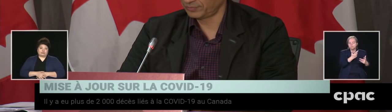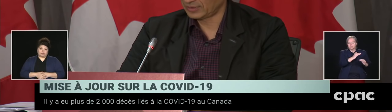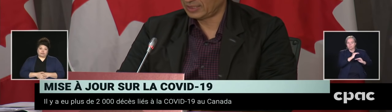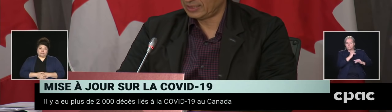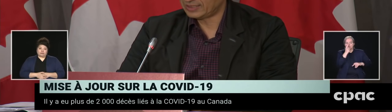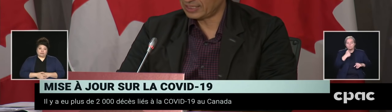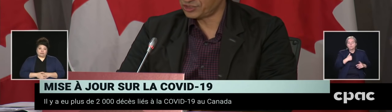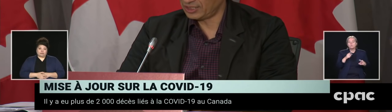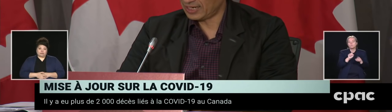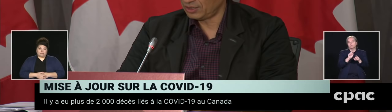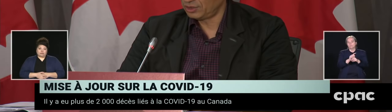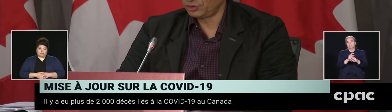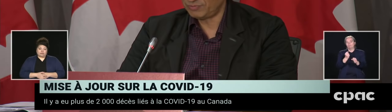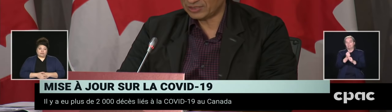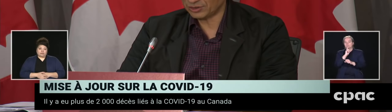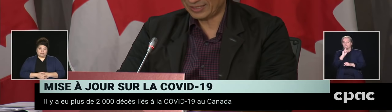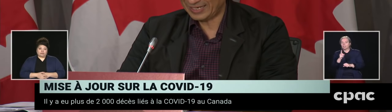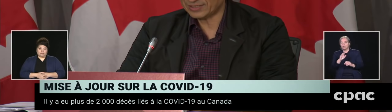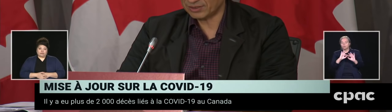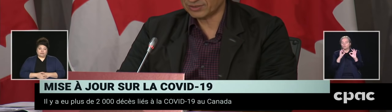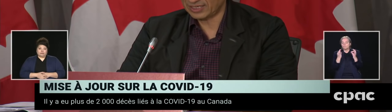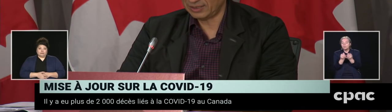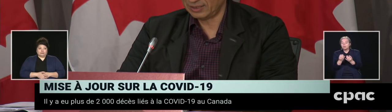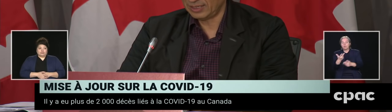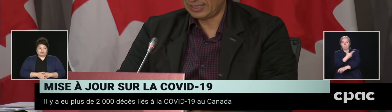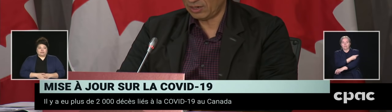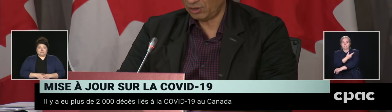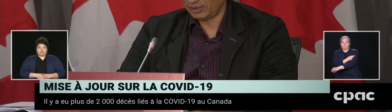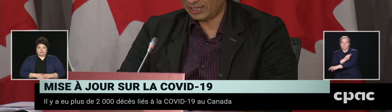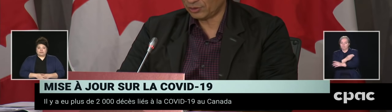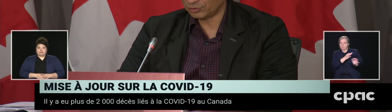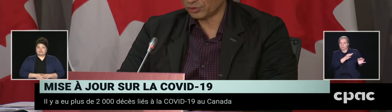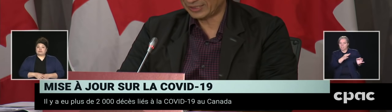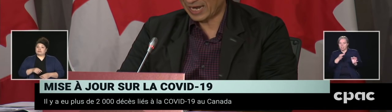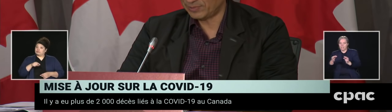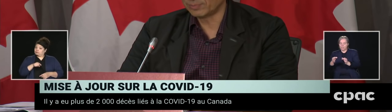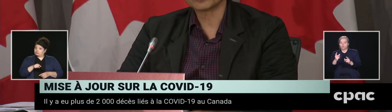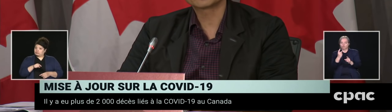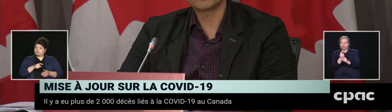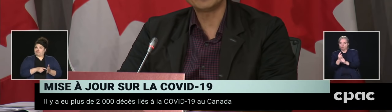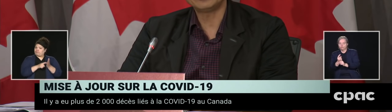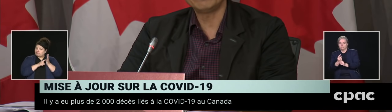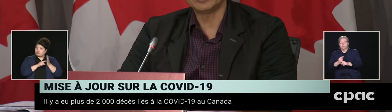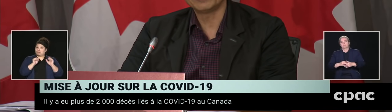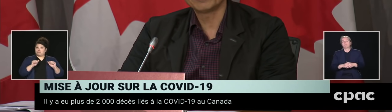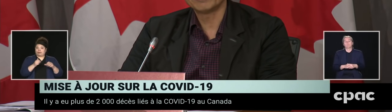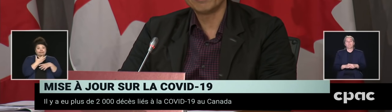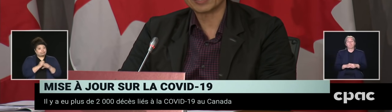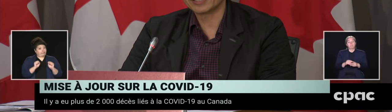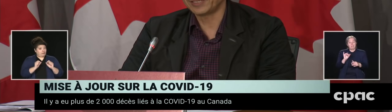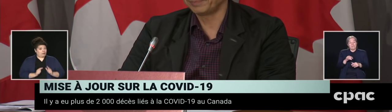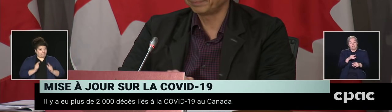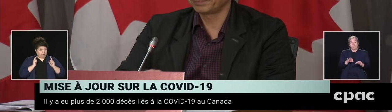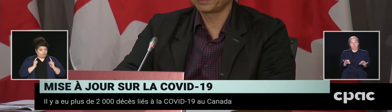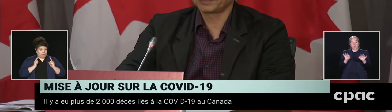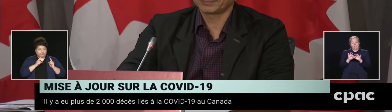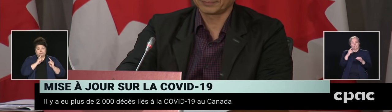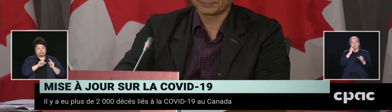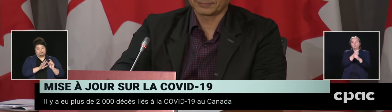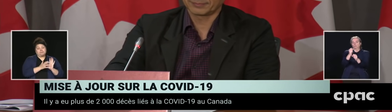jour. Il s'agit là d'une mesure essentielle et incontournable pour sauver des vies. Merci.